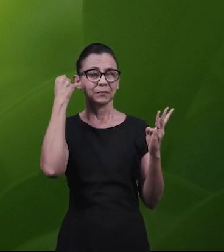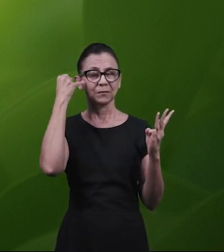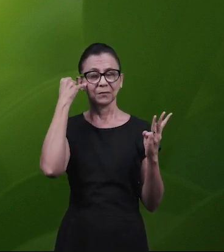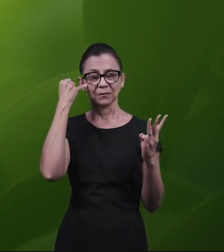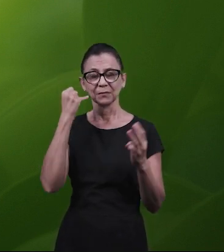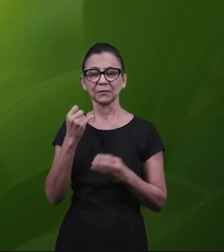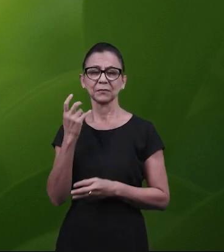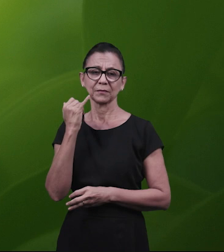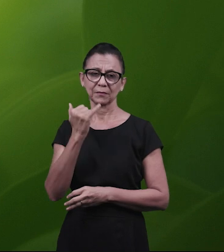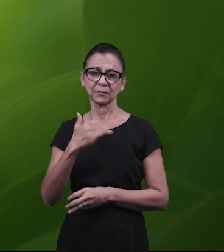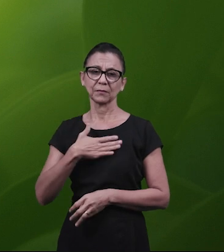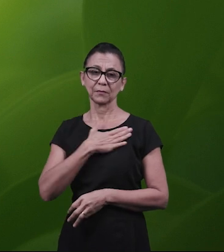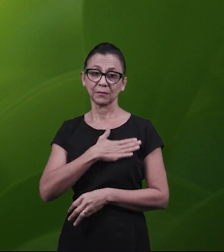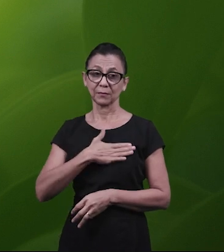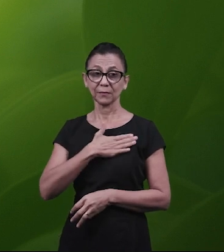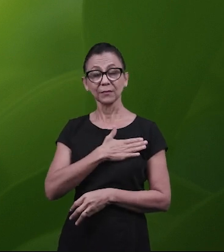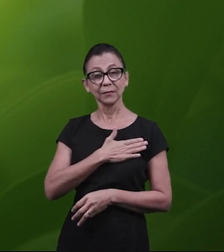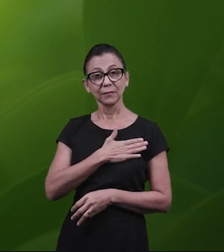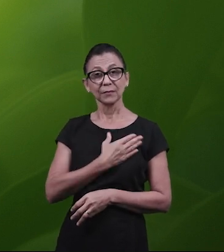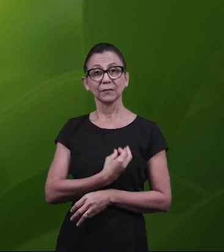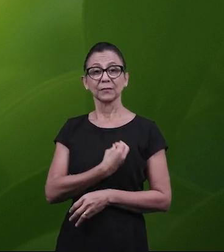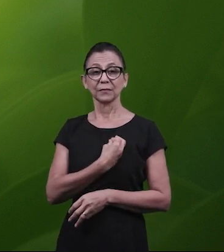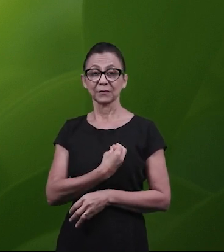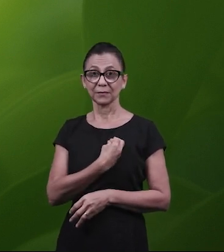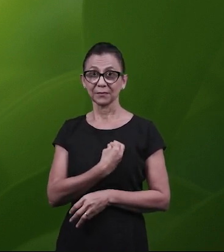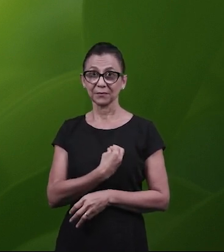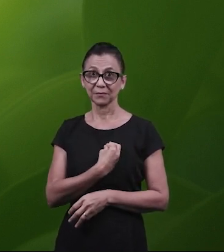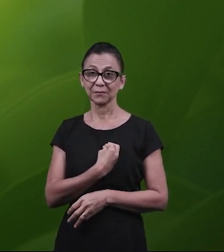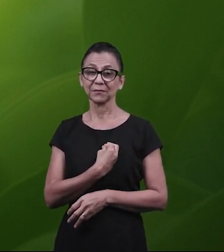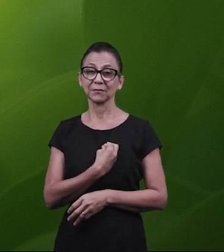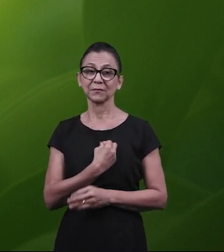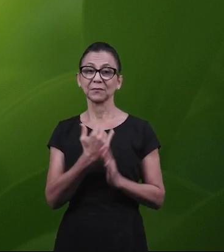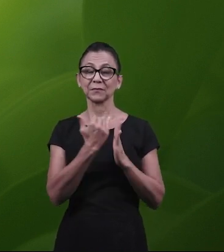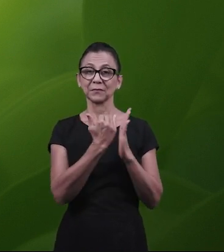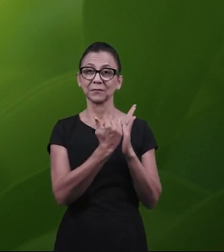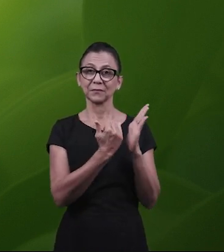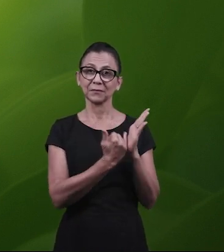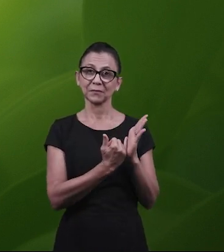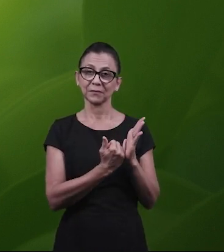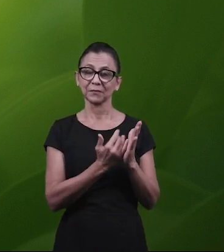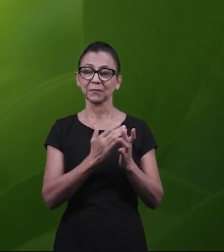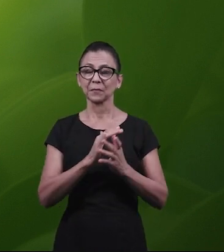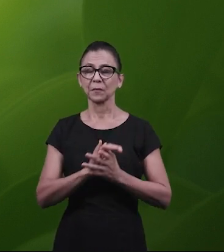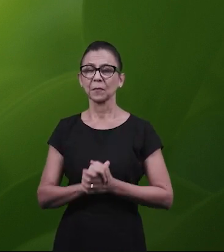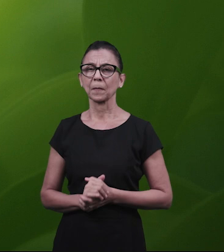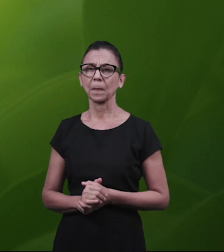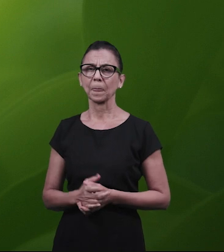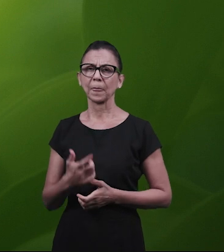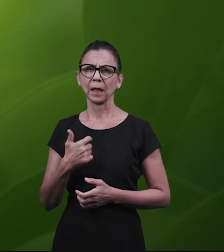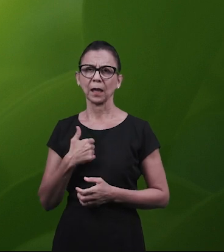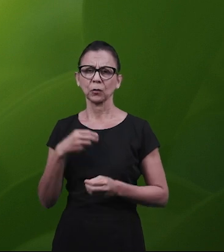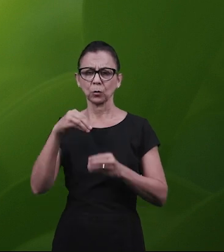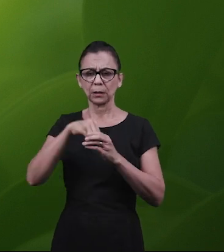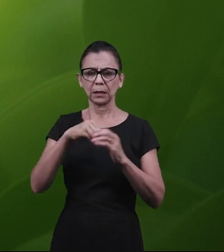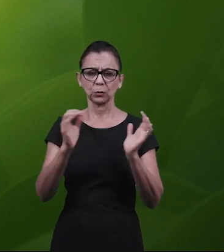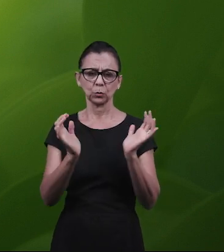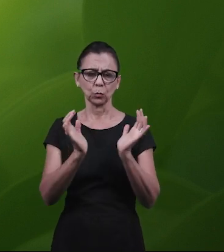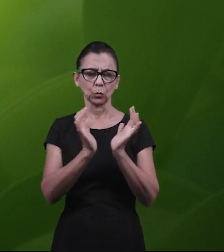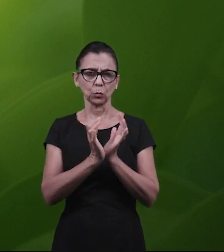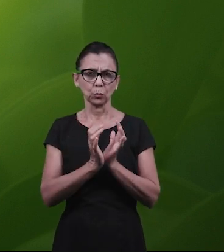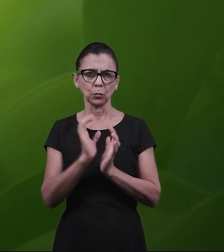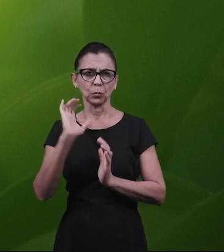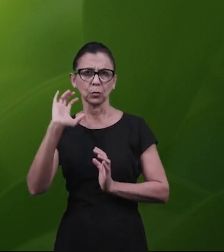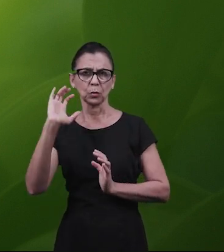son du Manaïm. Et comme un intégrant du groupe de sciences et foi, qui est composé pour plusieurs